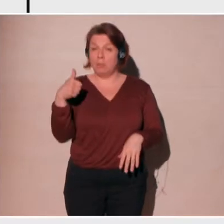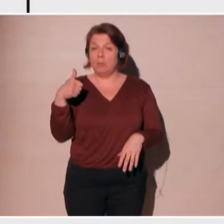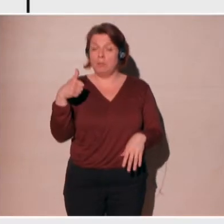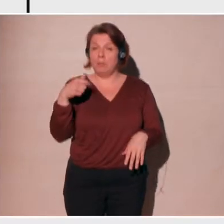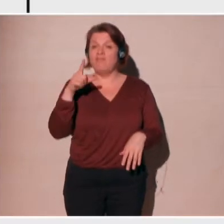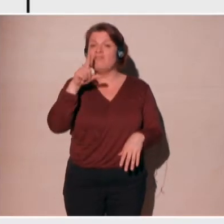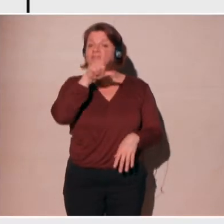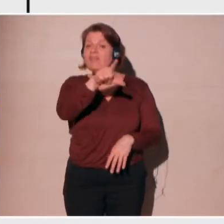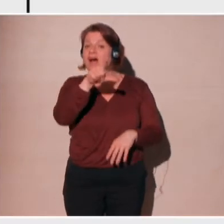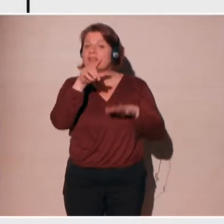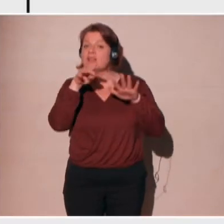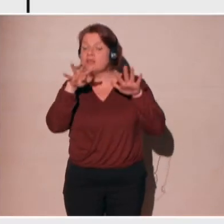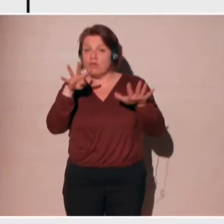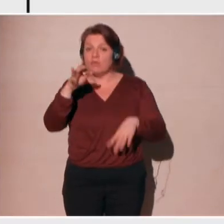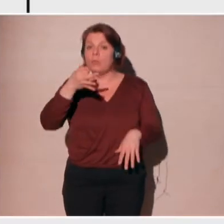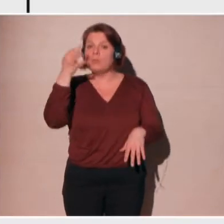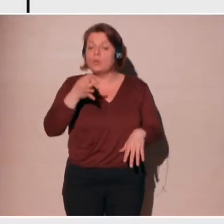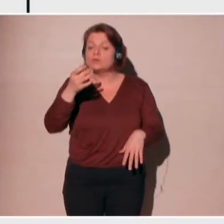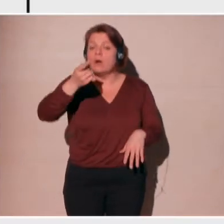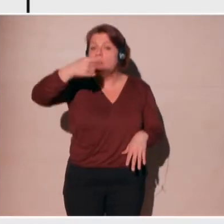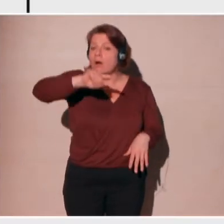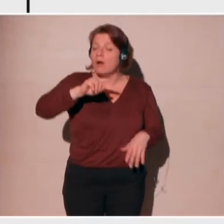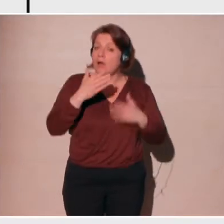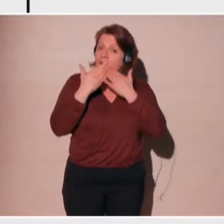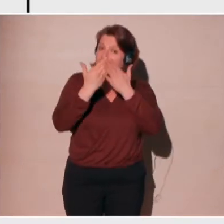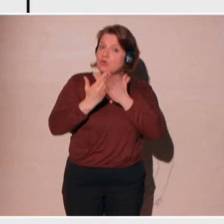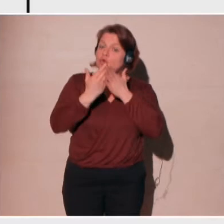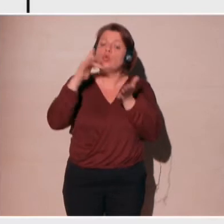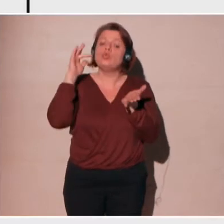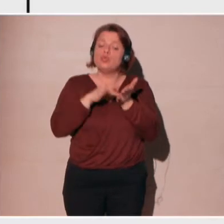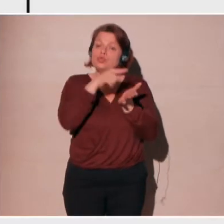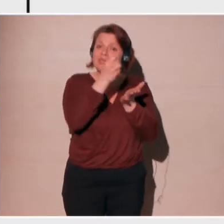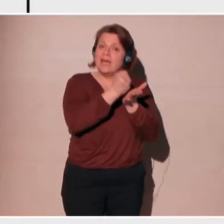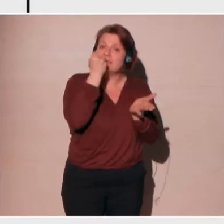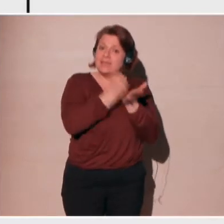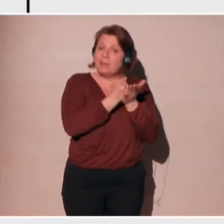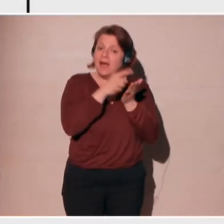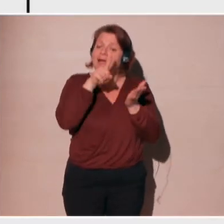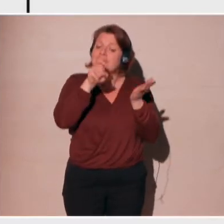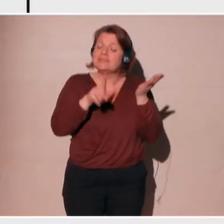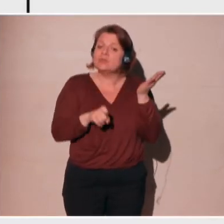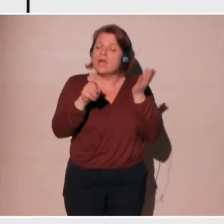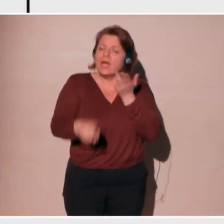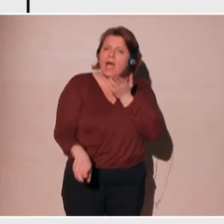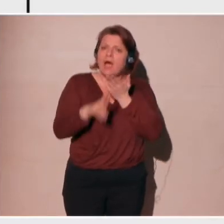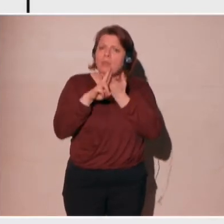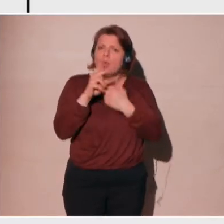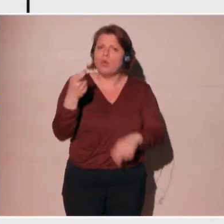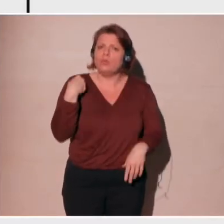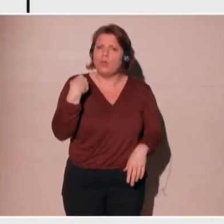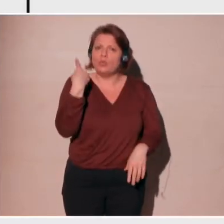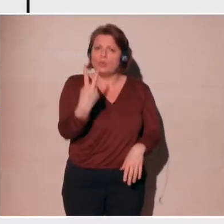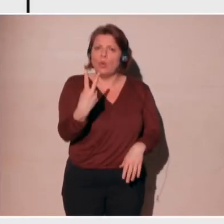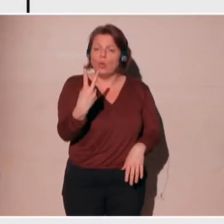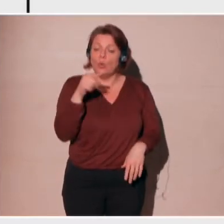seuls 29% des étudiants qui ont passé cet examen, ce questionnaire, ont répondu la réponse 2, qui est la